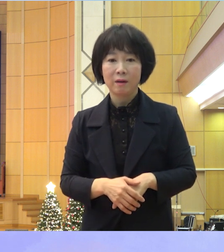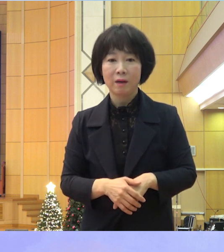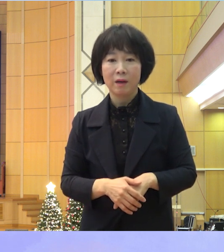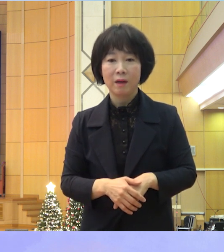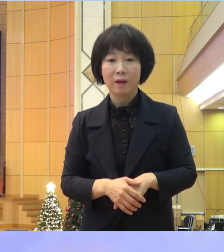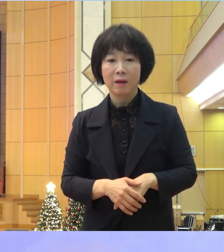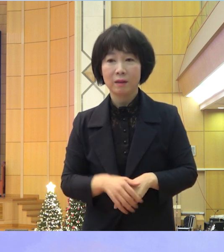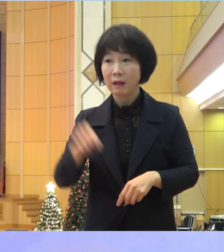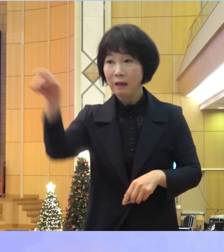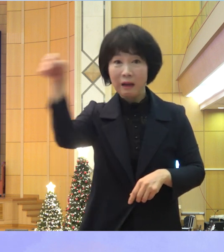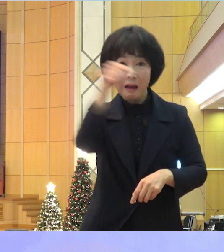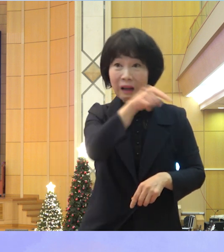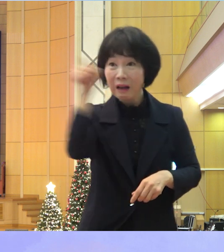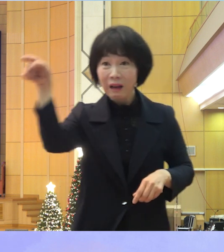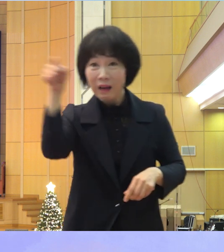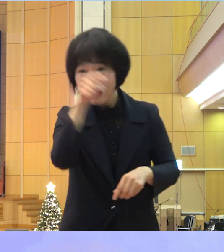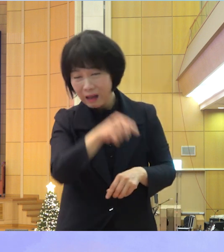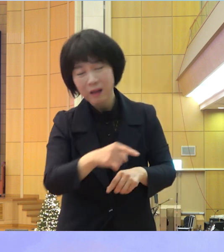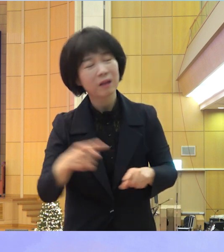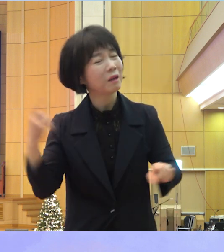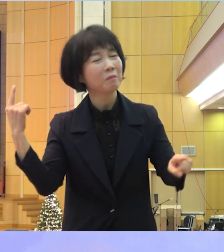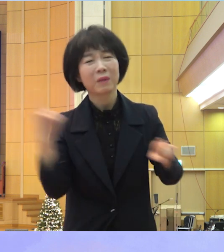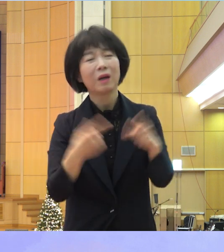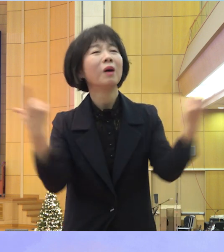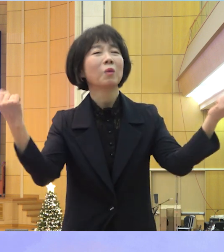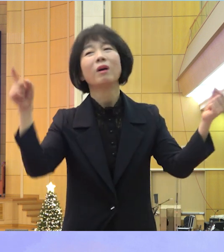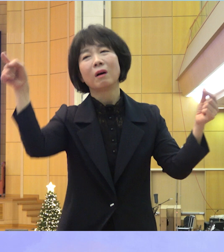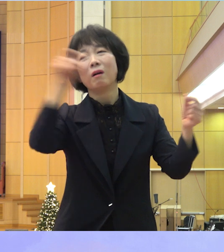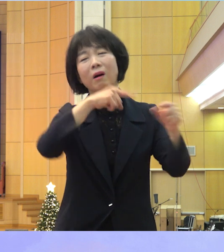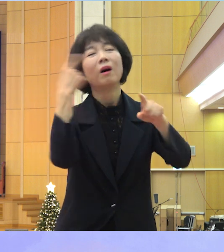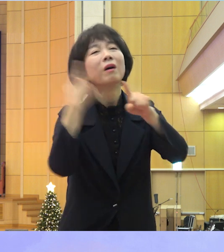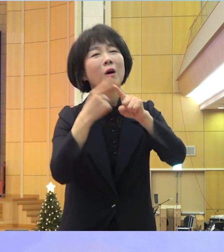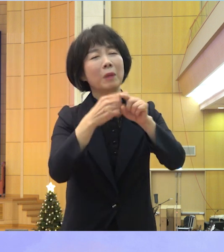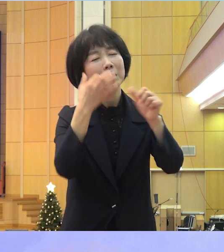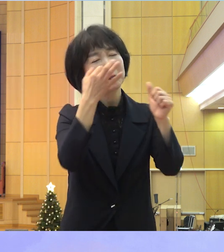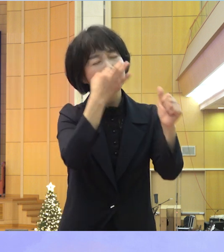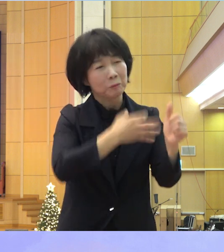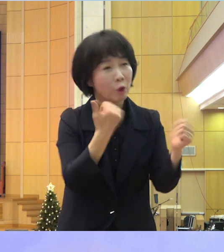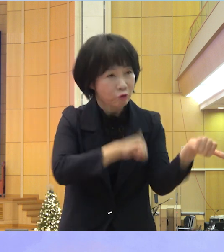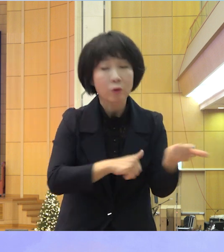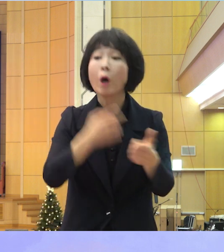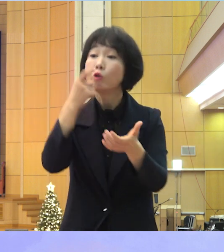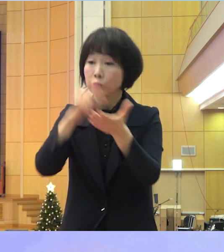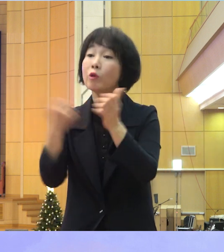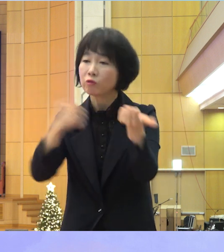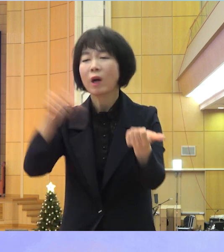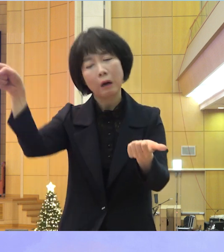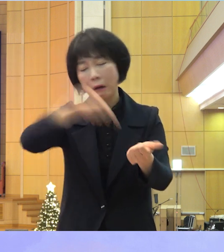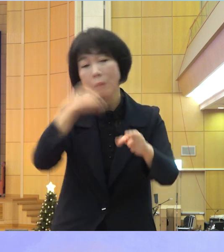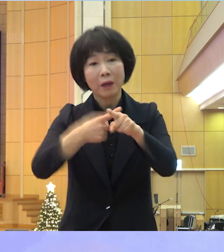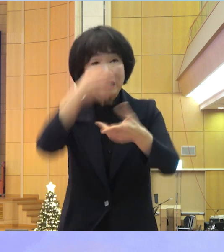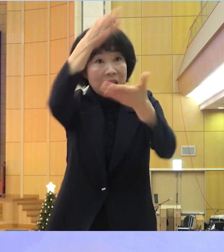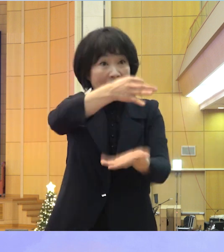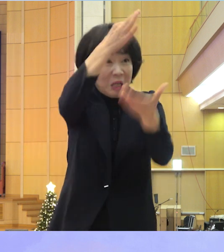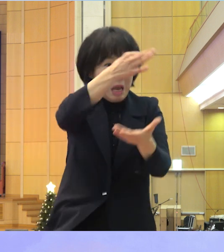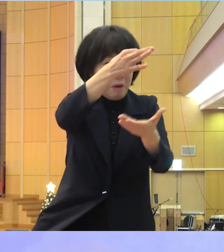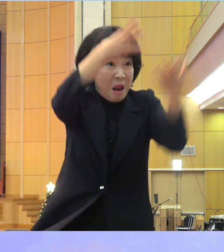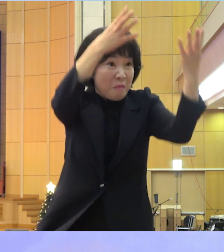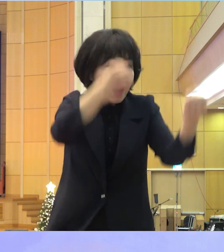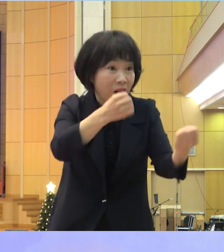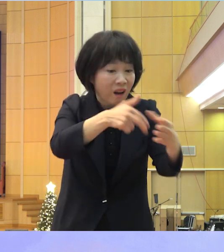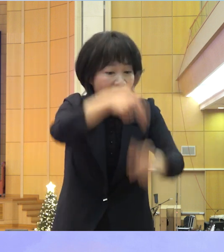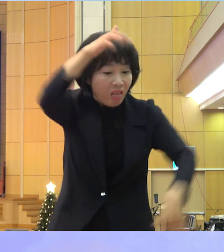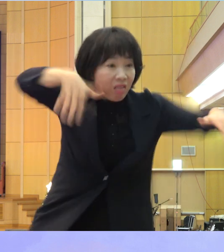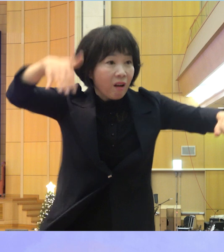일반이라는 거예요. 일반. 그렇게 해서 죽으나 저렇게 해서 죽으나, 많은 재물을 쌓아놓고